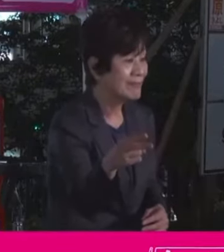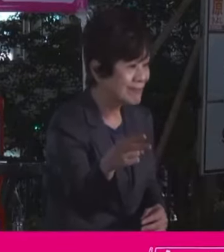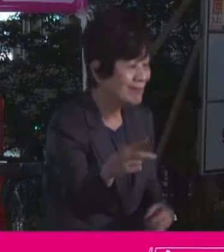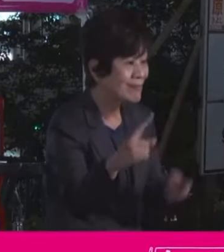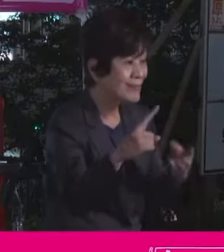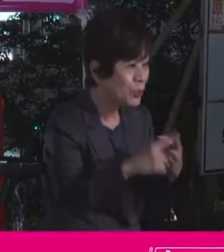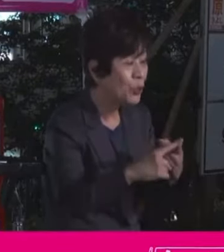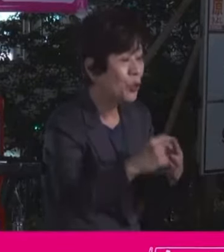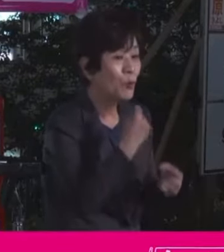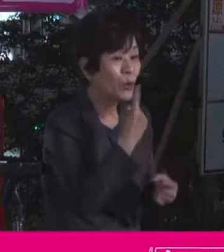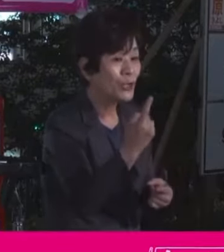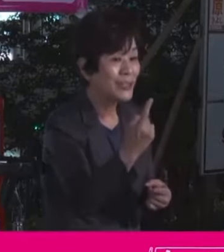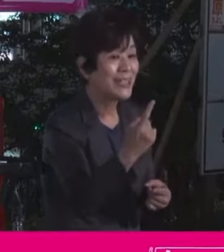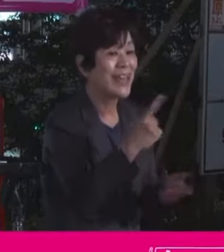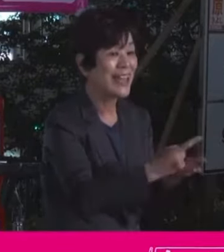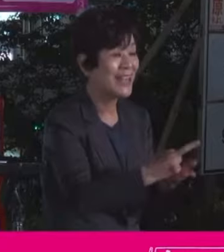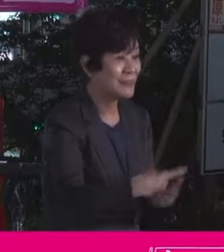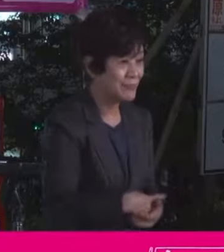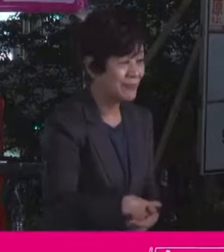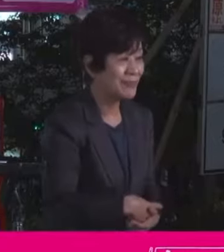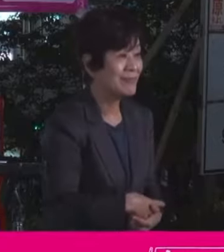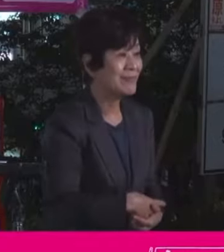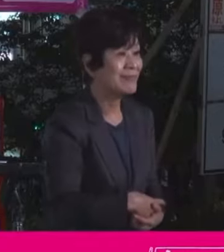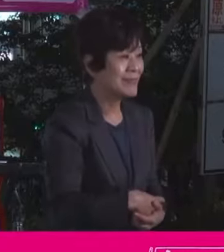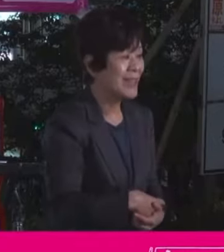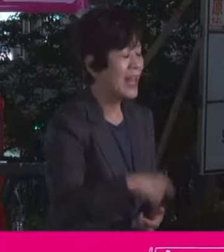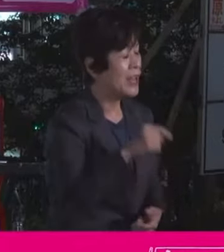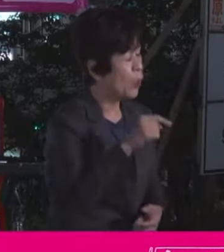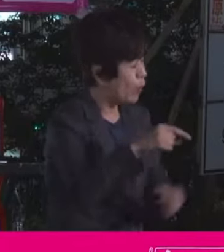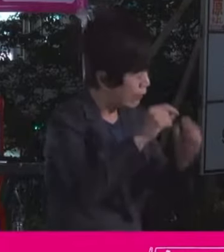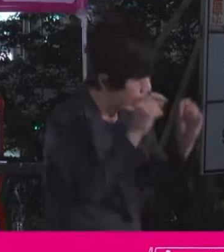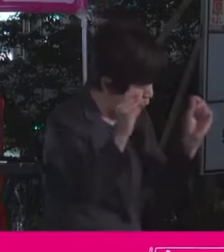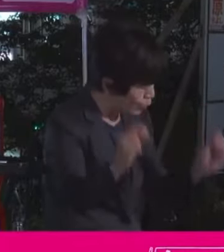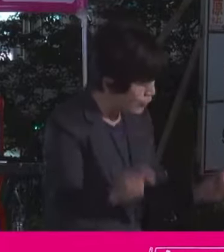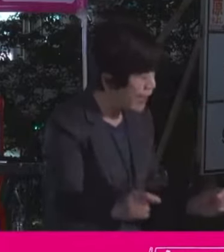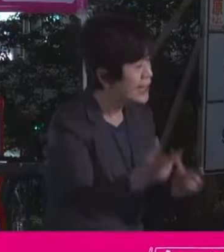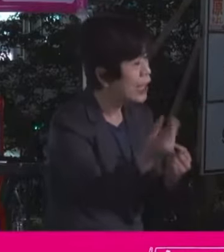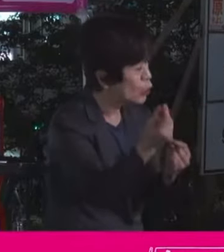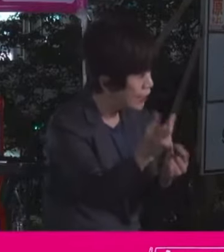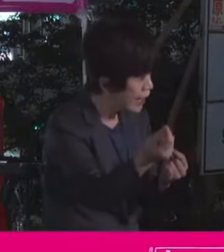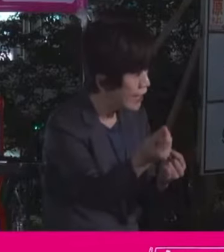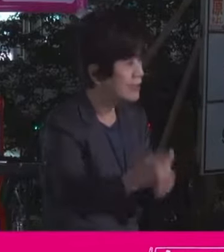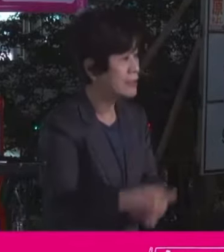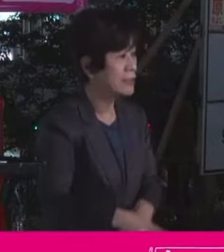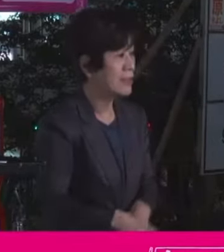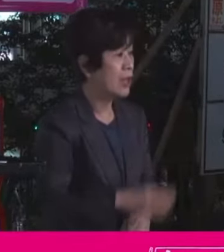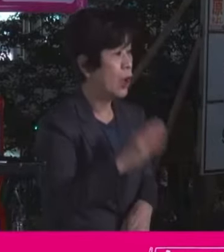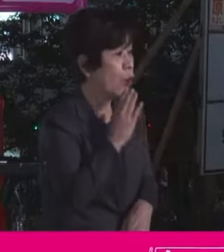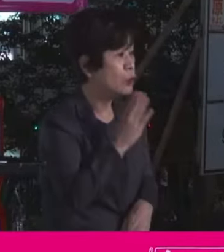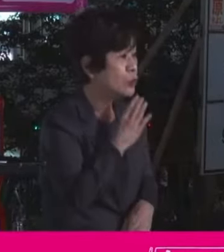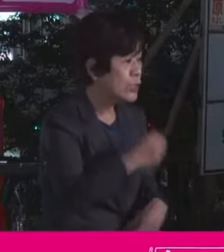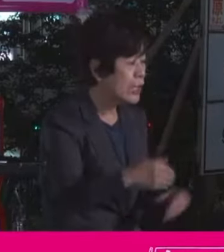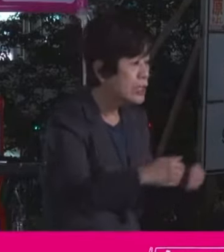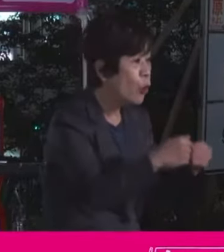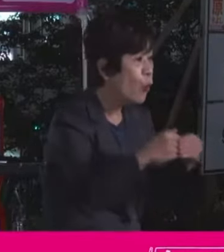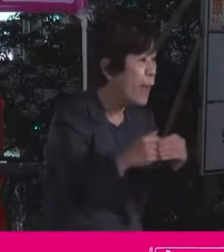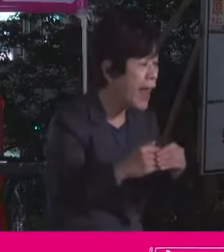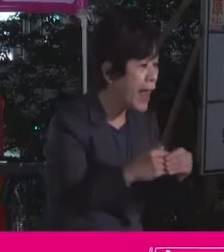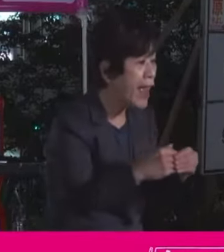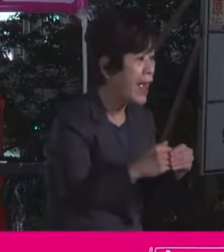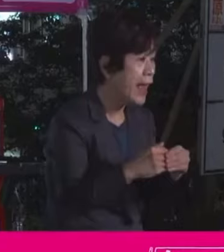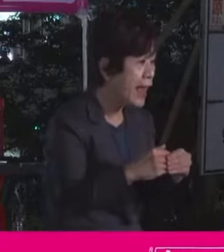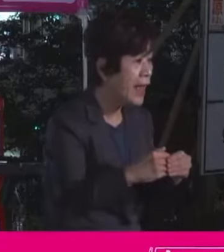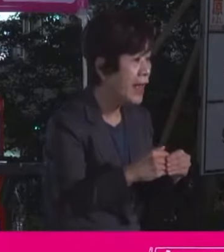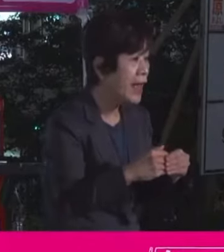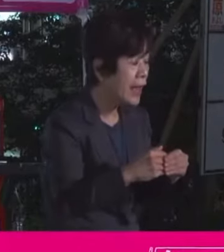。でこれは問題だね。本当の同盟関係っていうのは互恵性、つまり